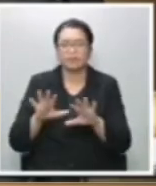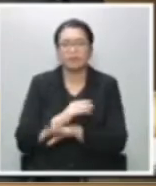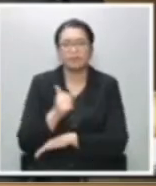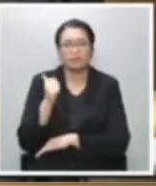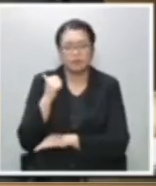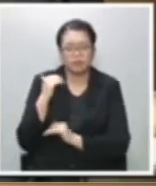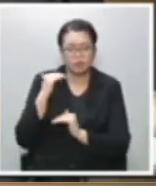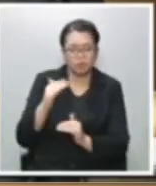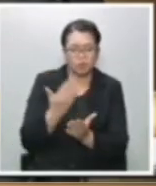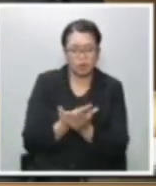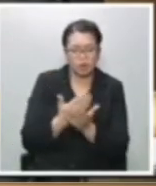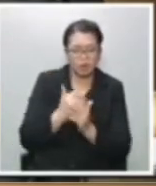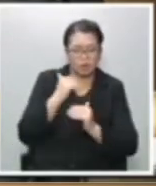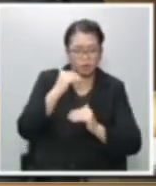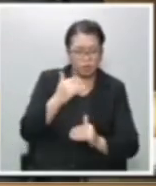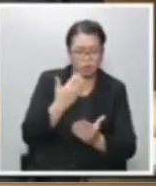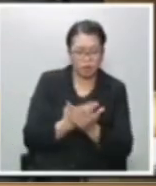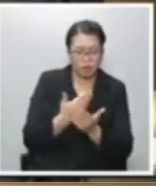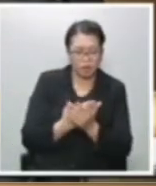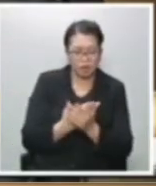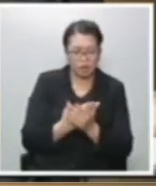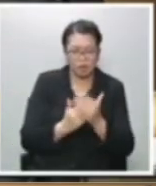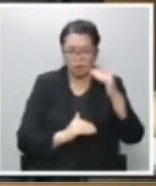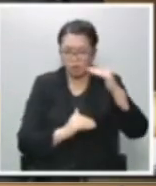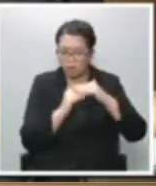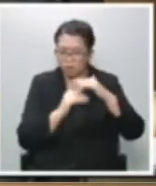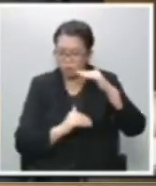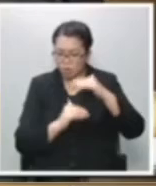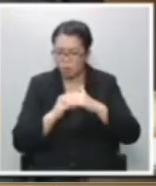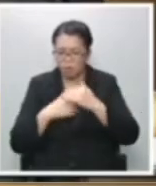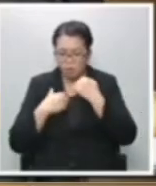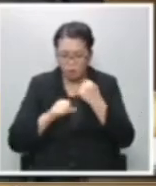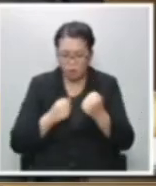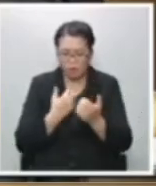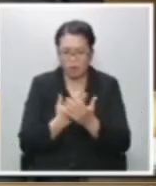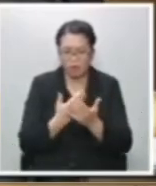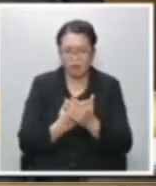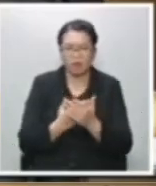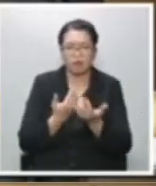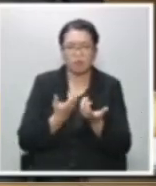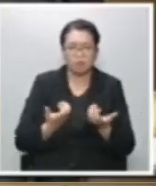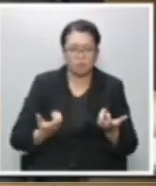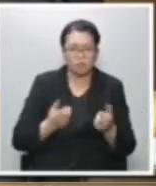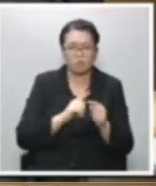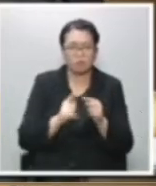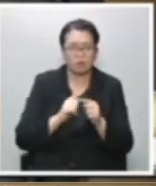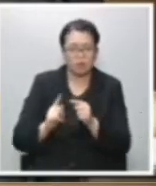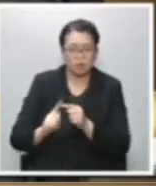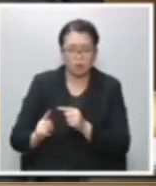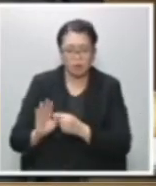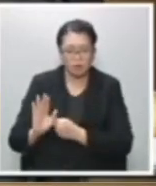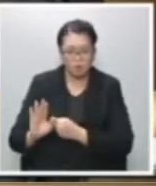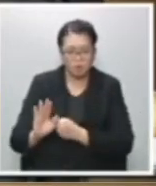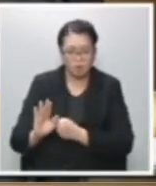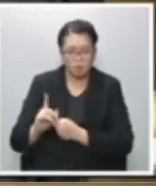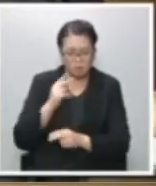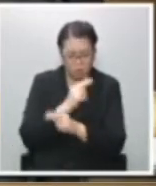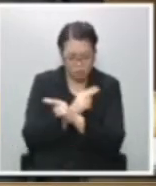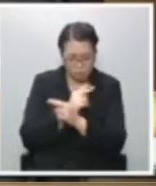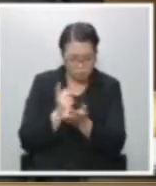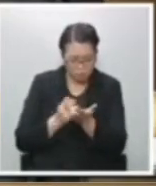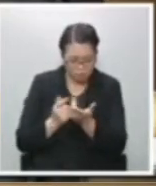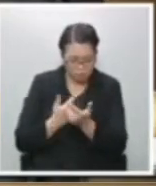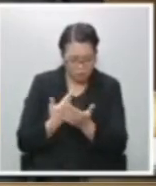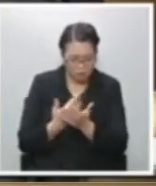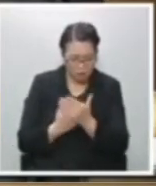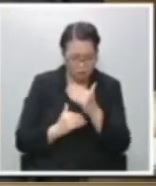ำหนดราคาขั้นต้นมีการกำหนดราคาขั้นสุดท้ายนะครับโดยดูผลผลิตของแล้วก็มาคำนวณ